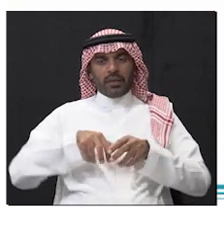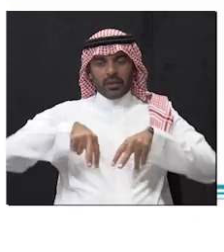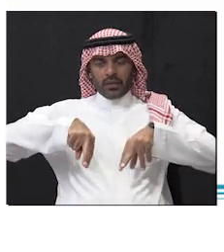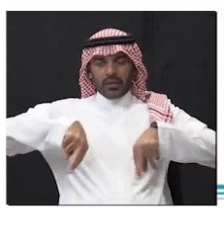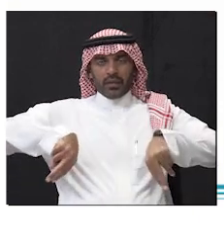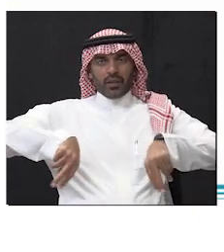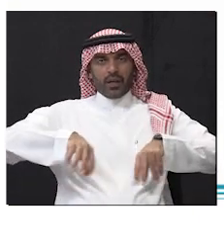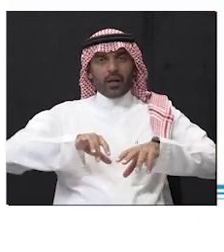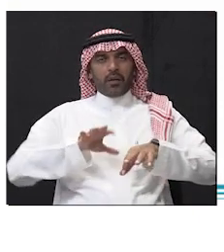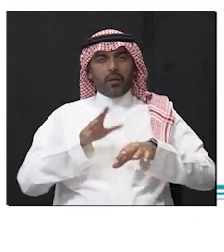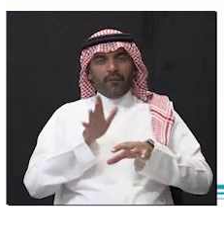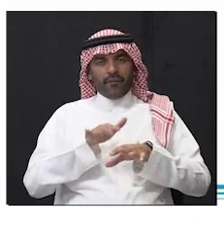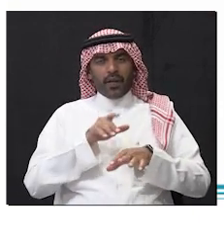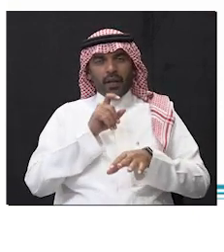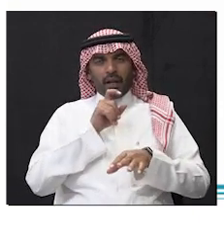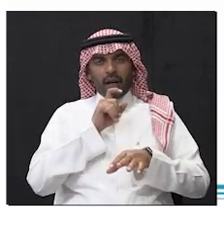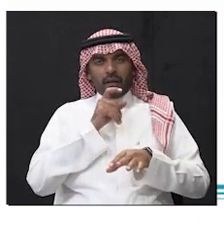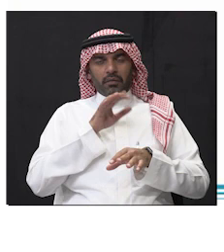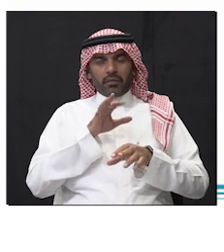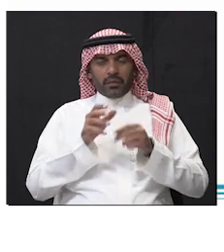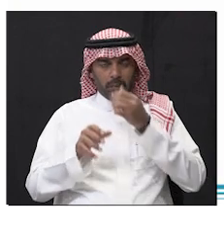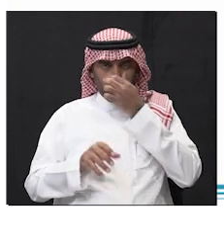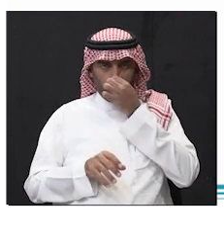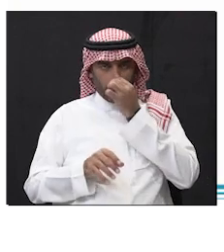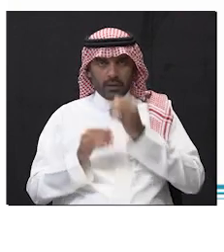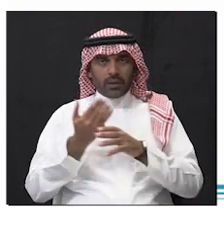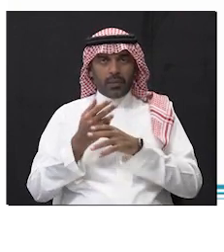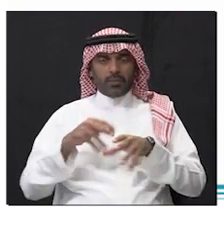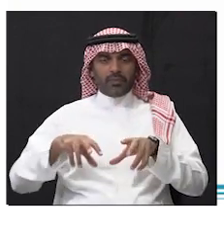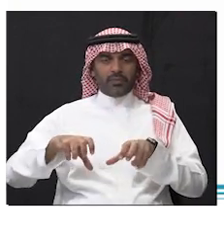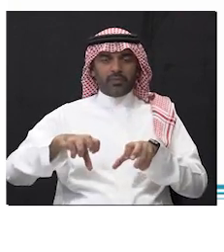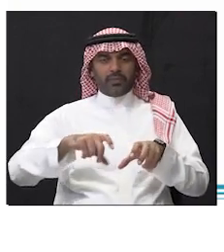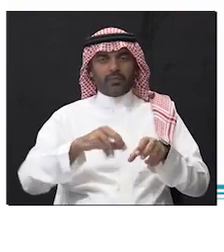قدم عضلية تساعدها على التحرك.